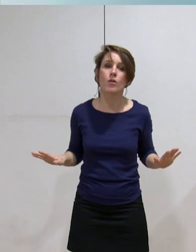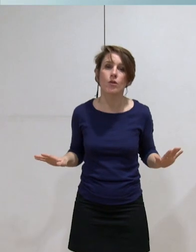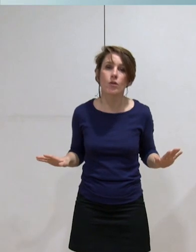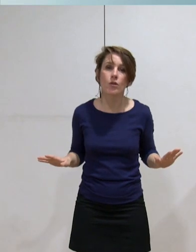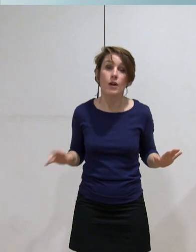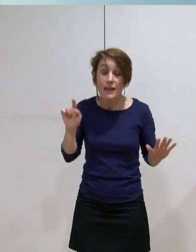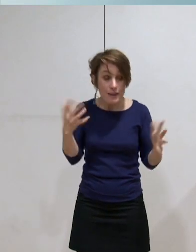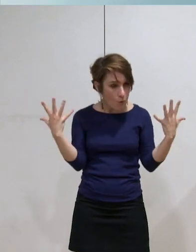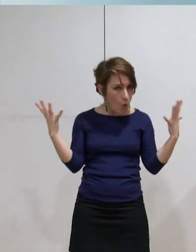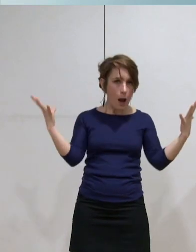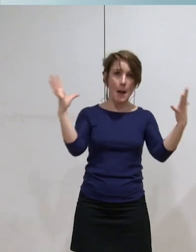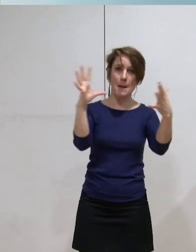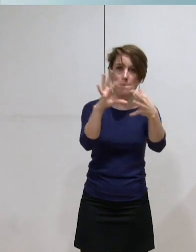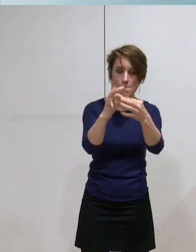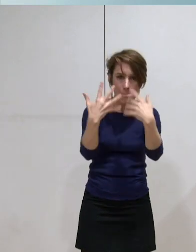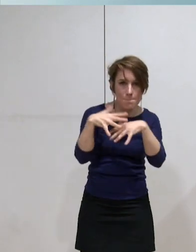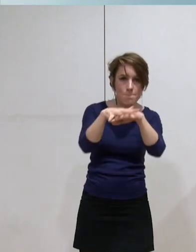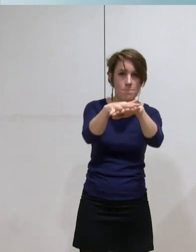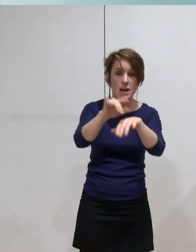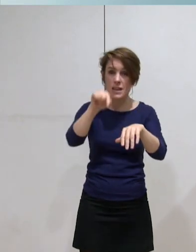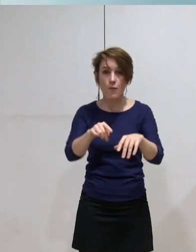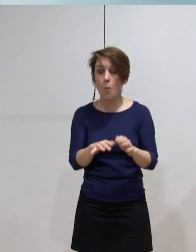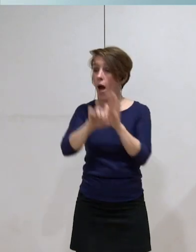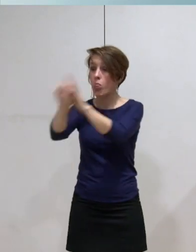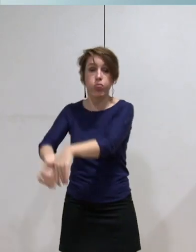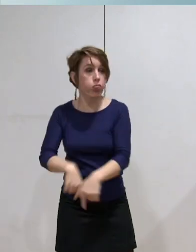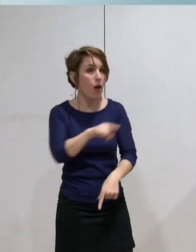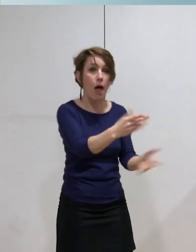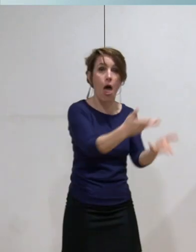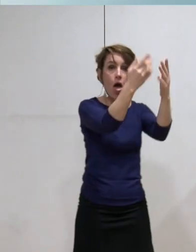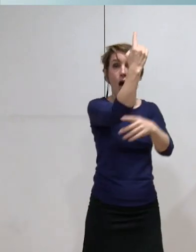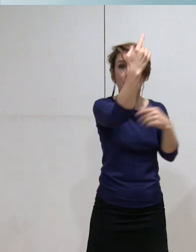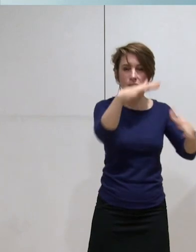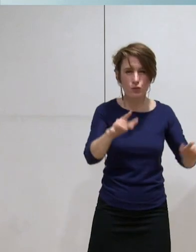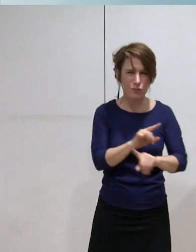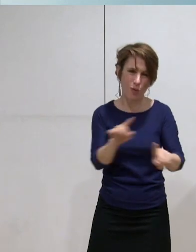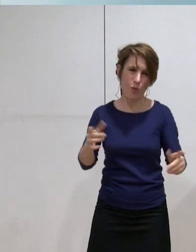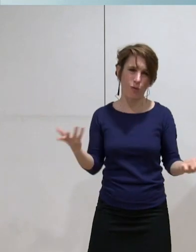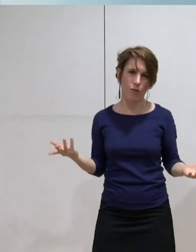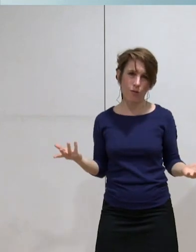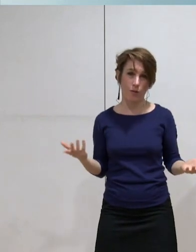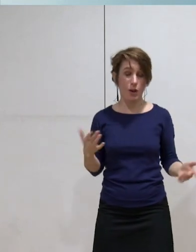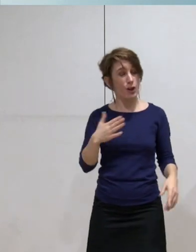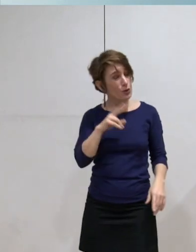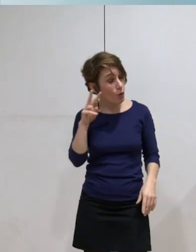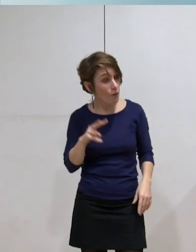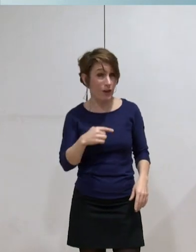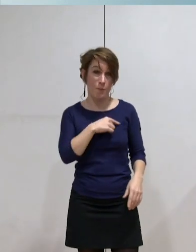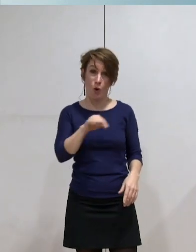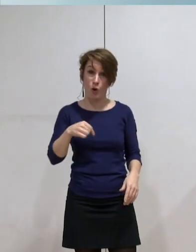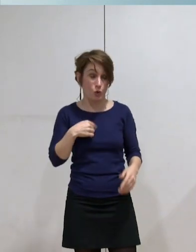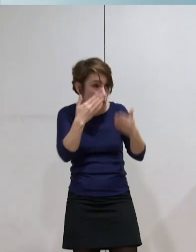rassembler et non pas opposer comme vous le faites c'est une main tendue sans